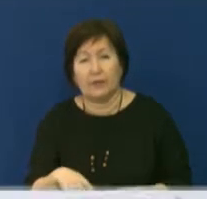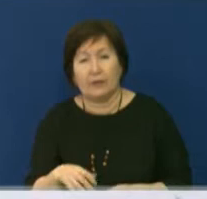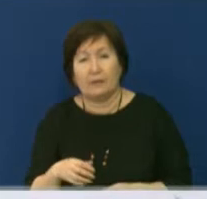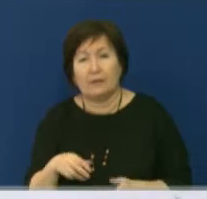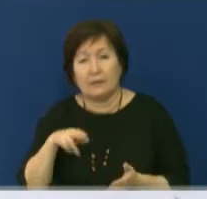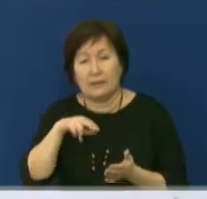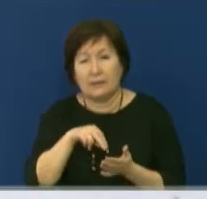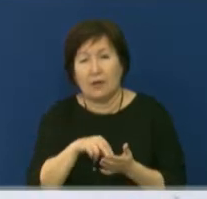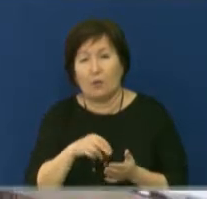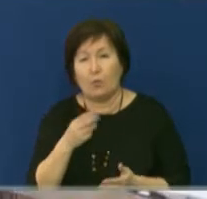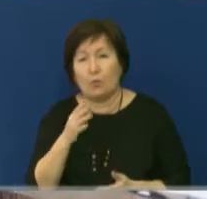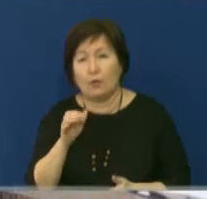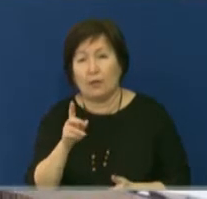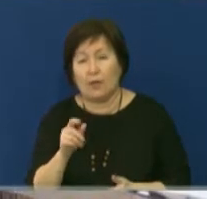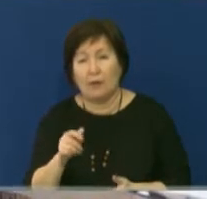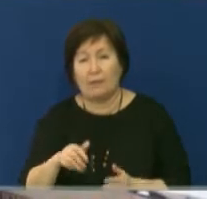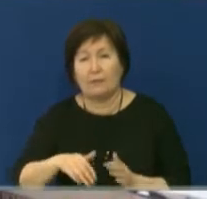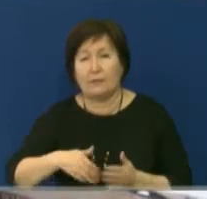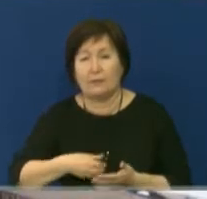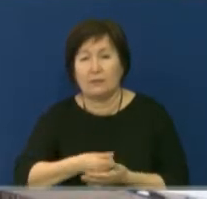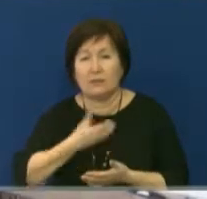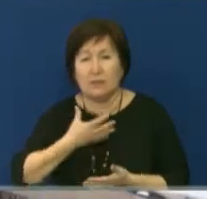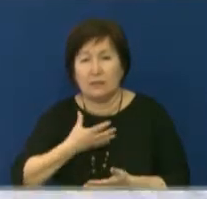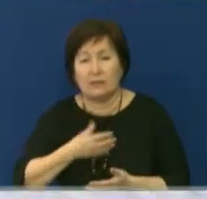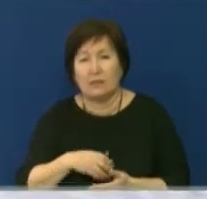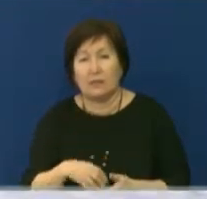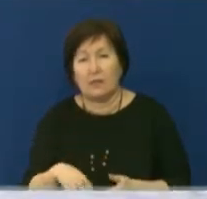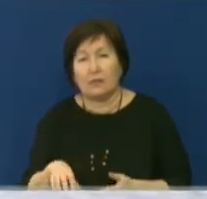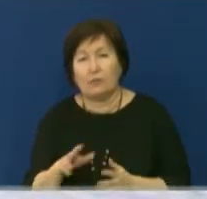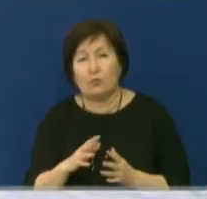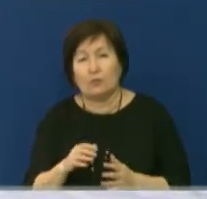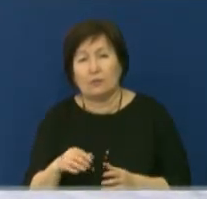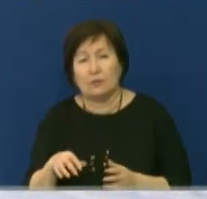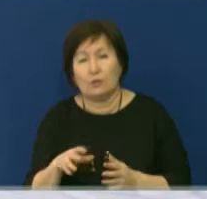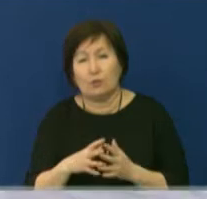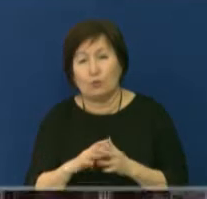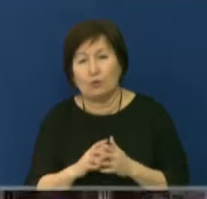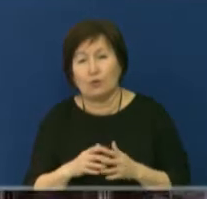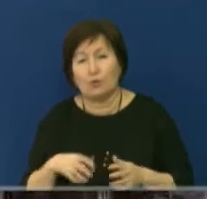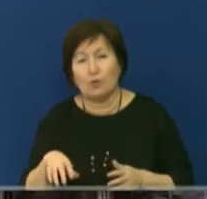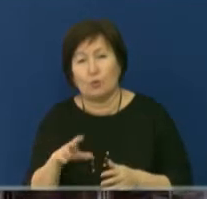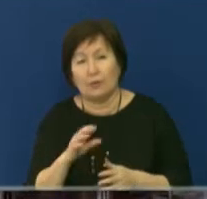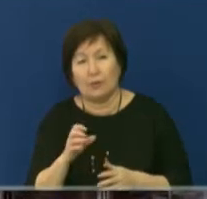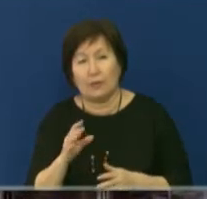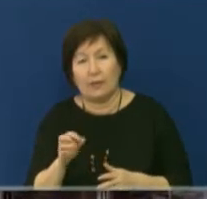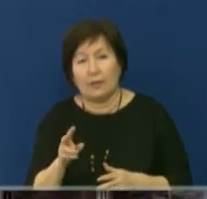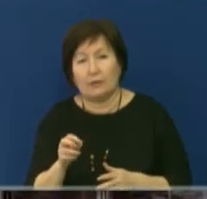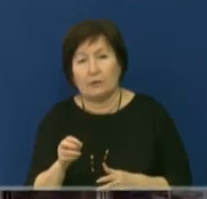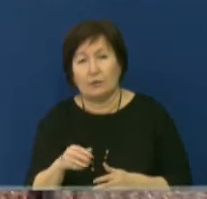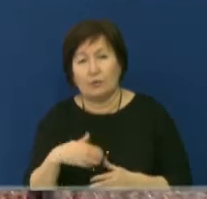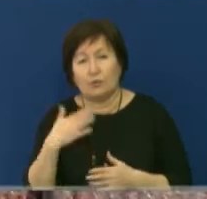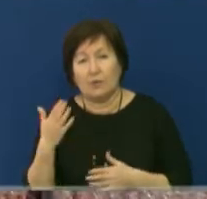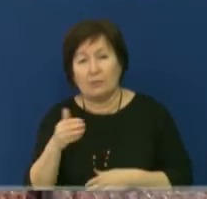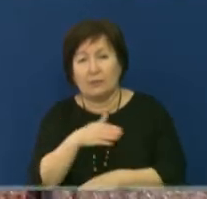угля. Так обстоит дело в райцентре и в густонаселенных селах. А в населенных пунктах, расположенных у самой границы, ситуация еще